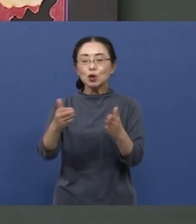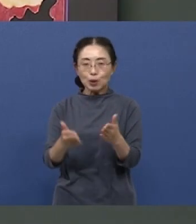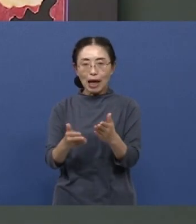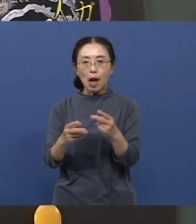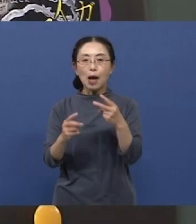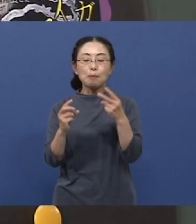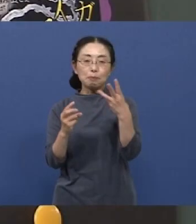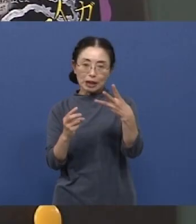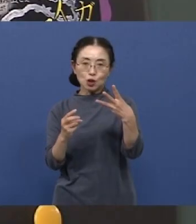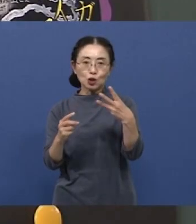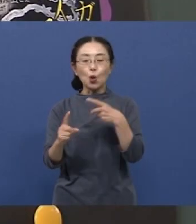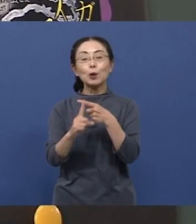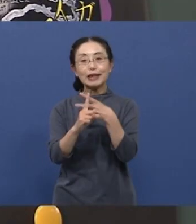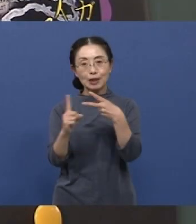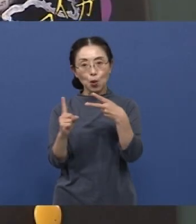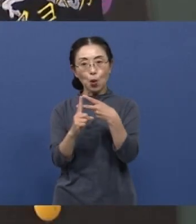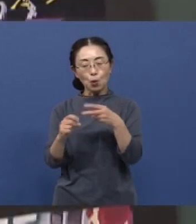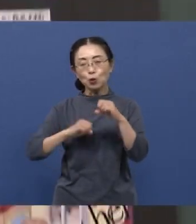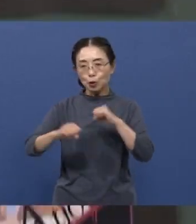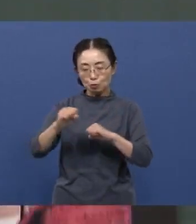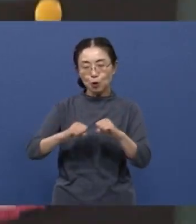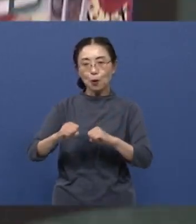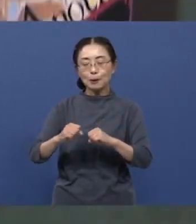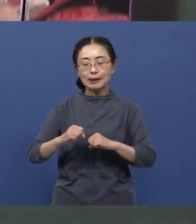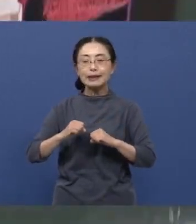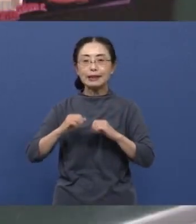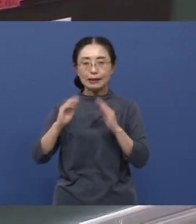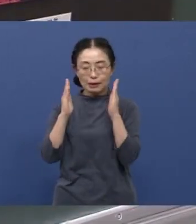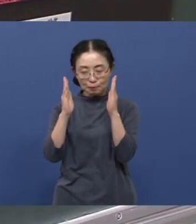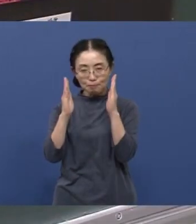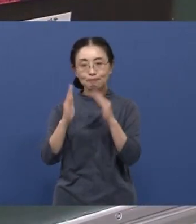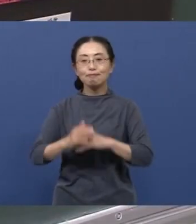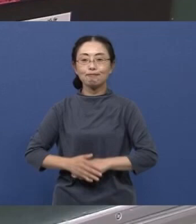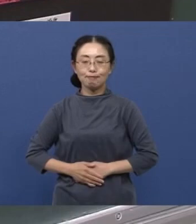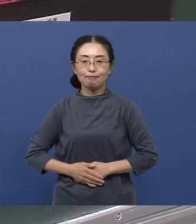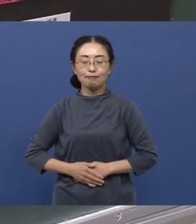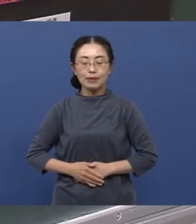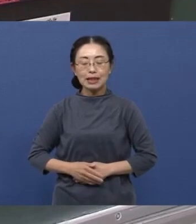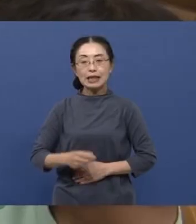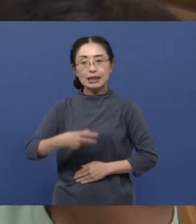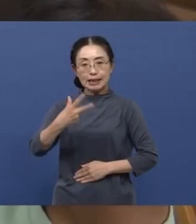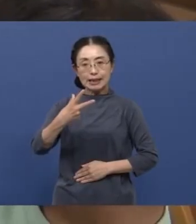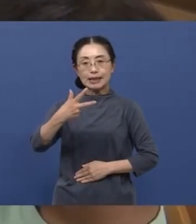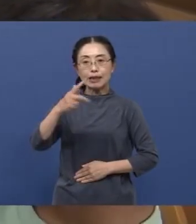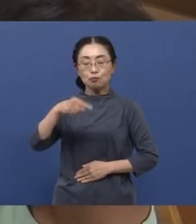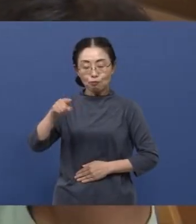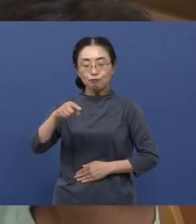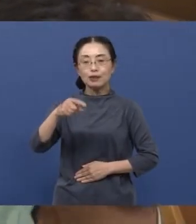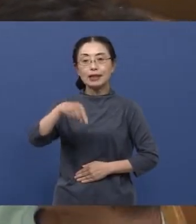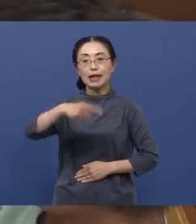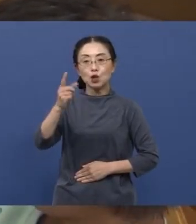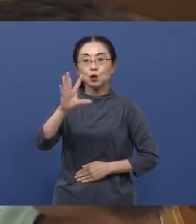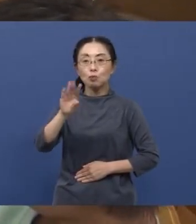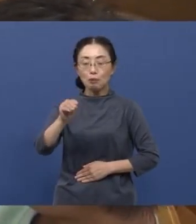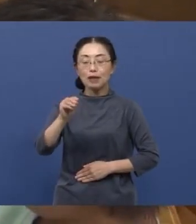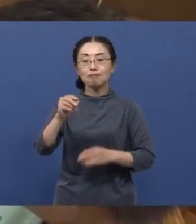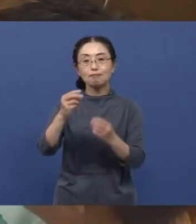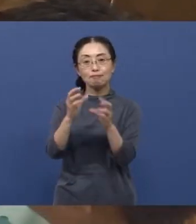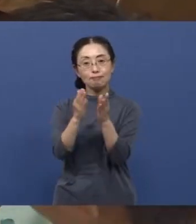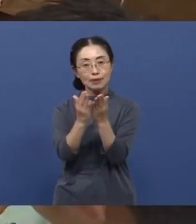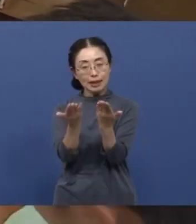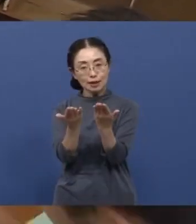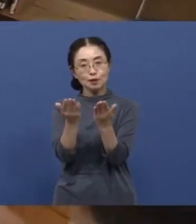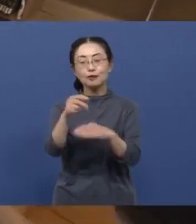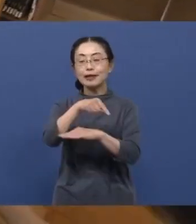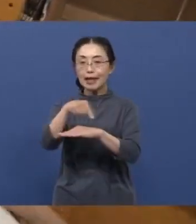。そのような中、今回の新100万冊計画では、授業で子どもたちが活用でき